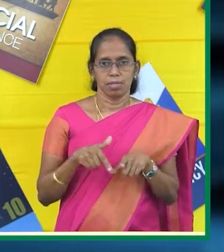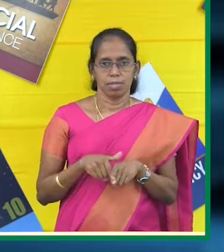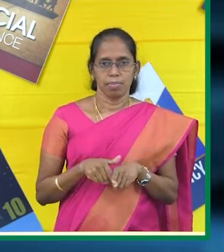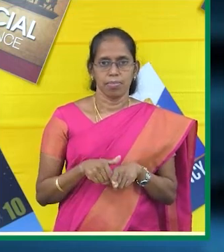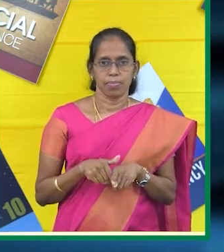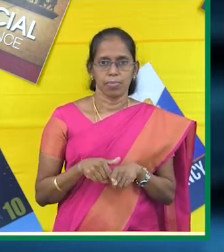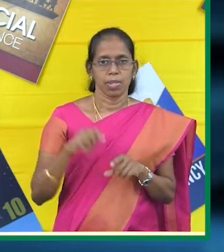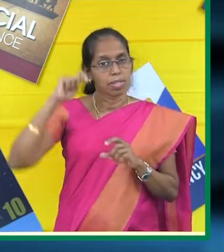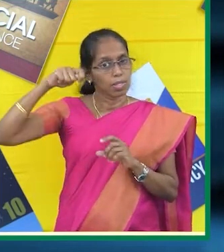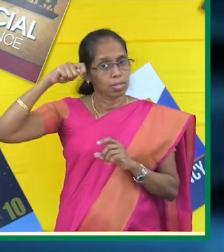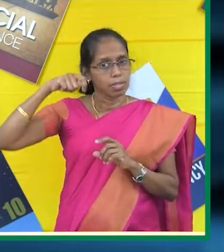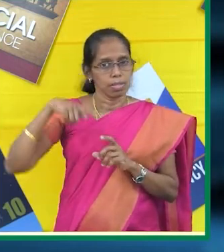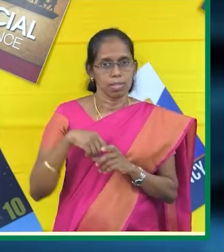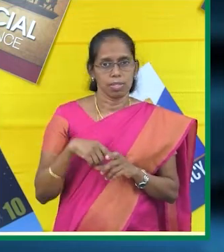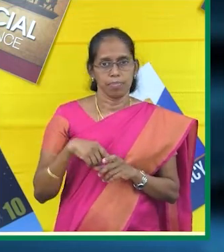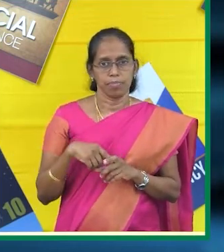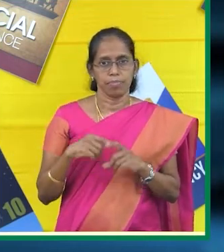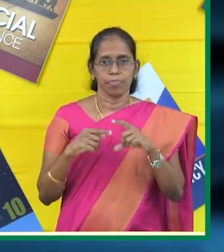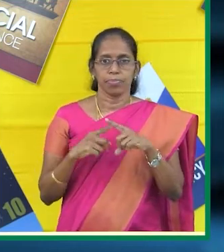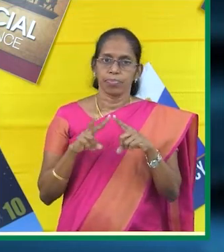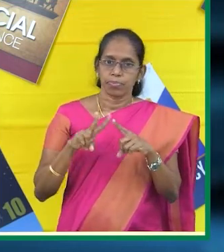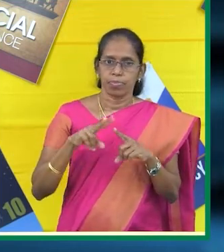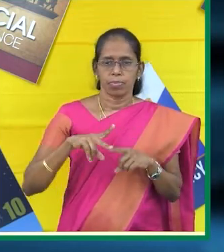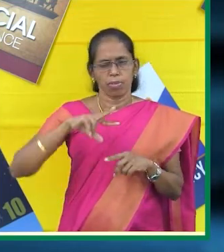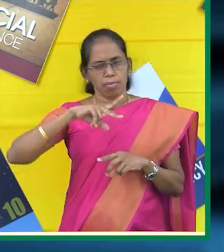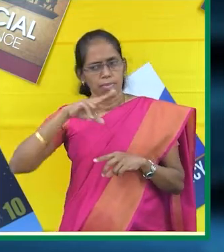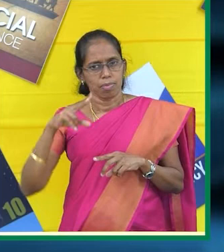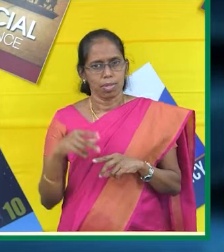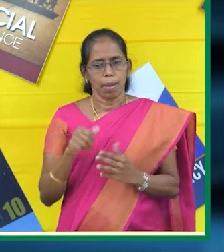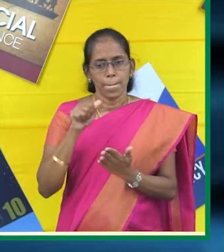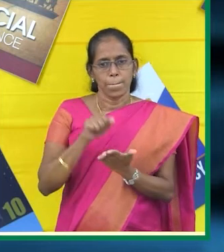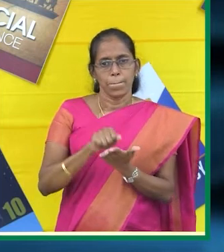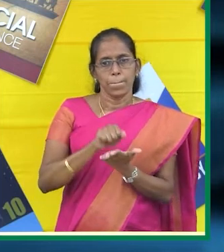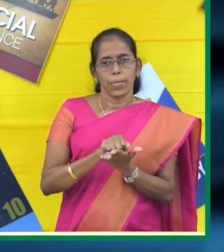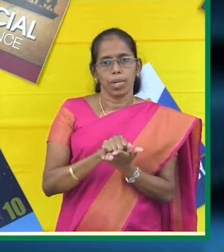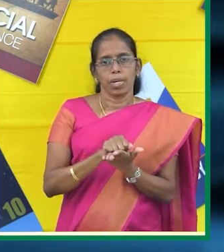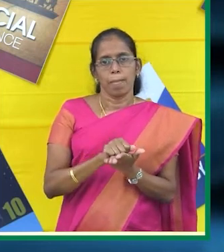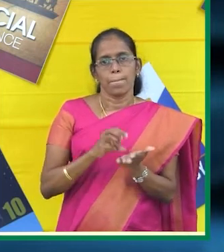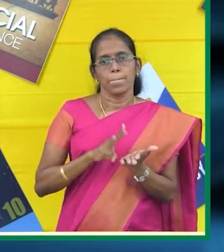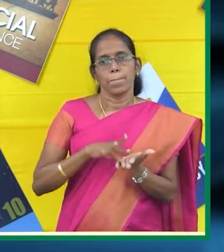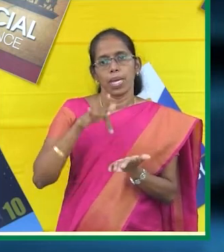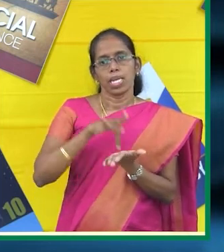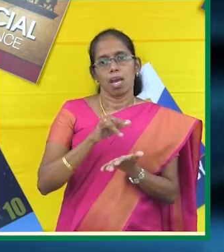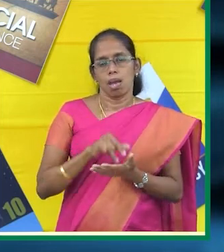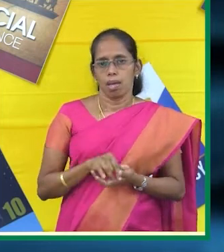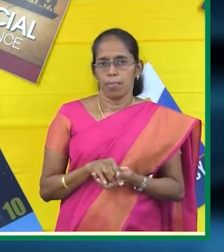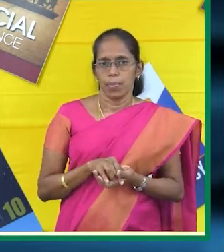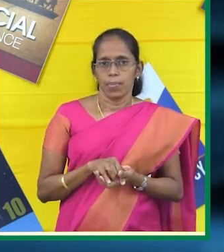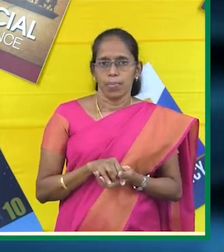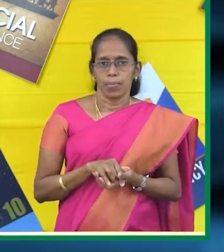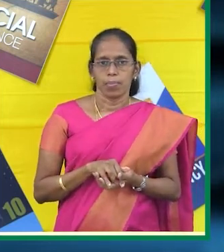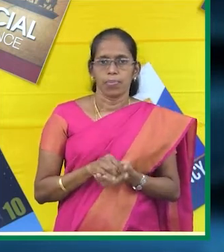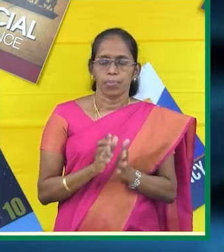சூழலில் ஊடகங்களாக இருக்கட்டும், அதாவது தொலைக்காட்சி இருக்கட்டும், அல்லது பிரிண்ட் மீடியான்னு சொல்லக்கூடிய பிரிண்ட்